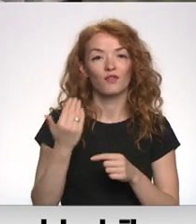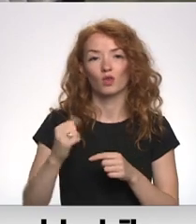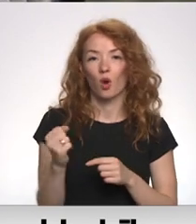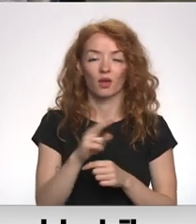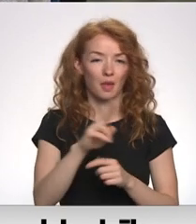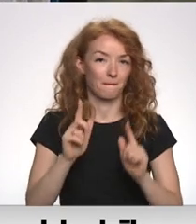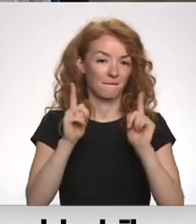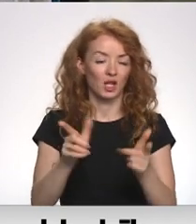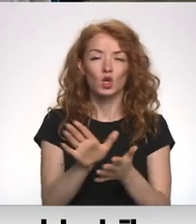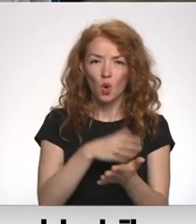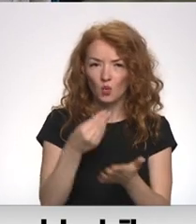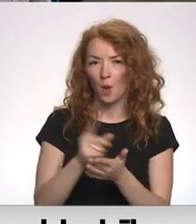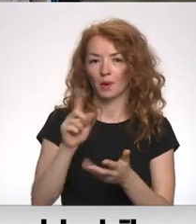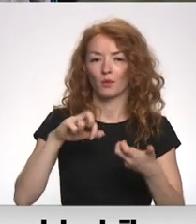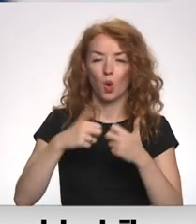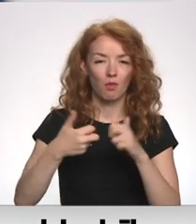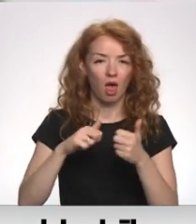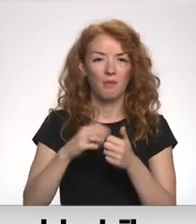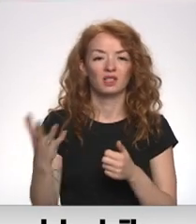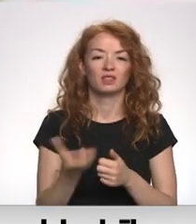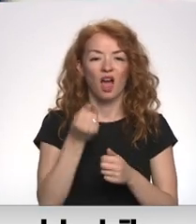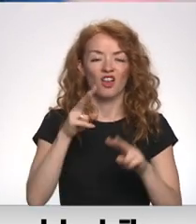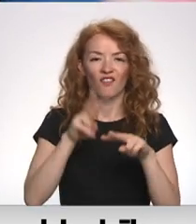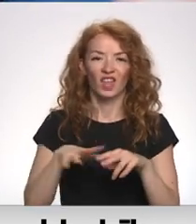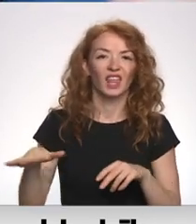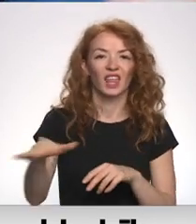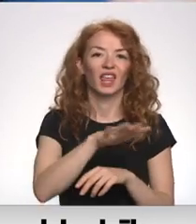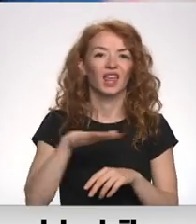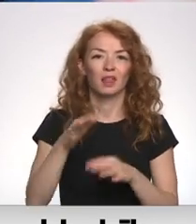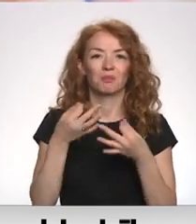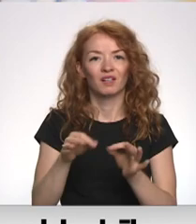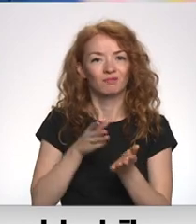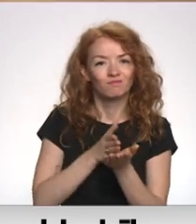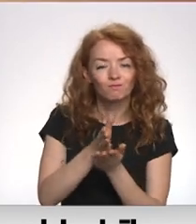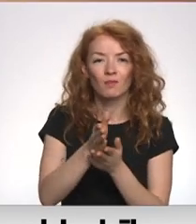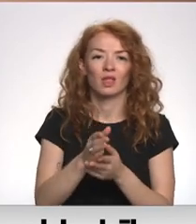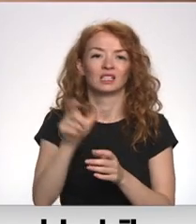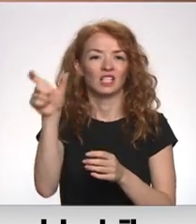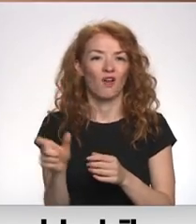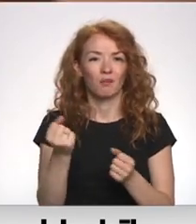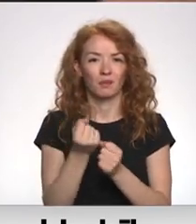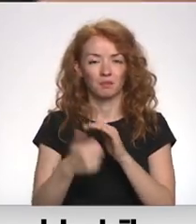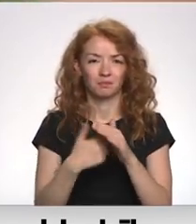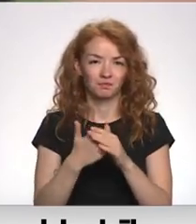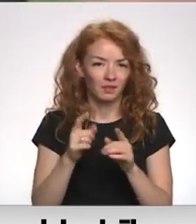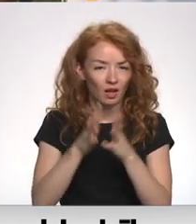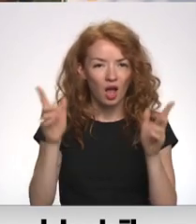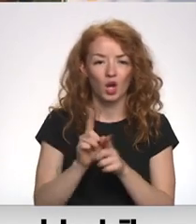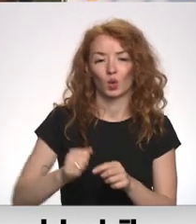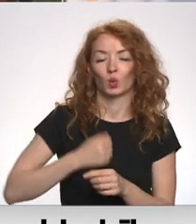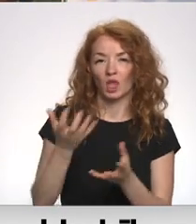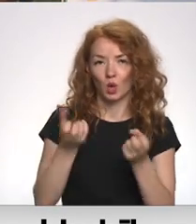nepiekrīt. Aizvien ir problēmas ar vides pieejamību, šo cilvēku nodarbinātību un iespējām iegūt izglītību.